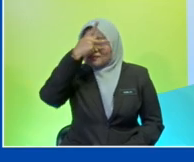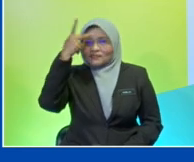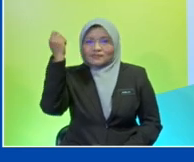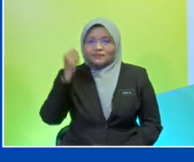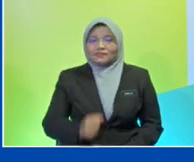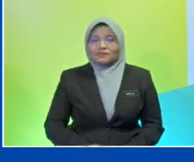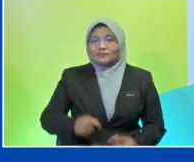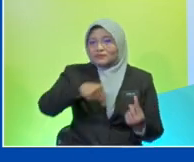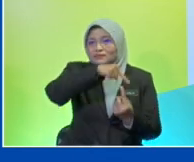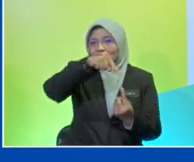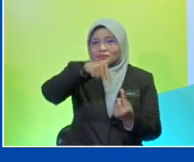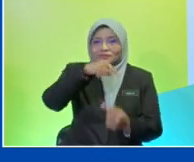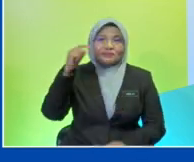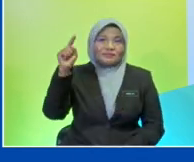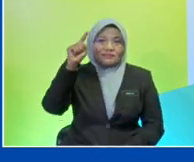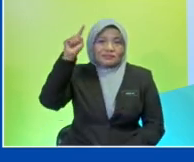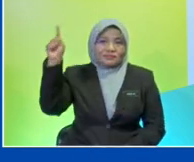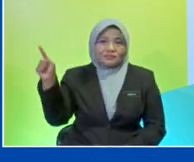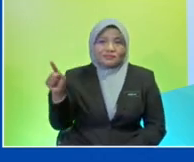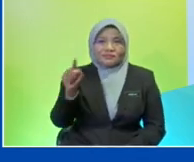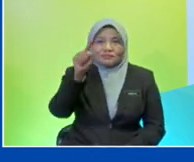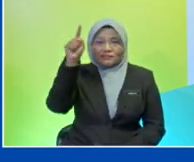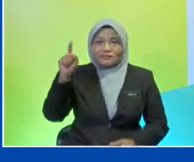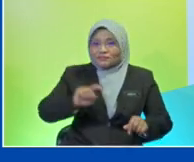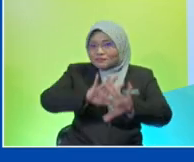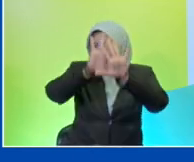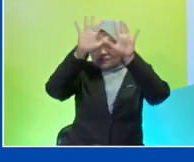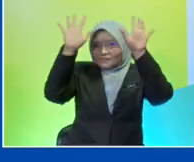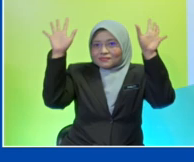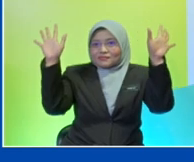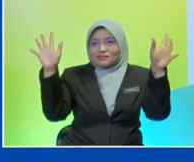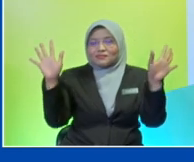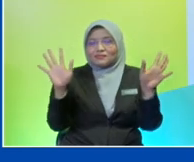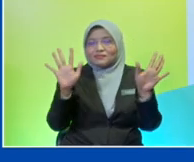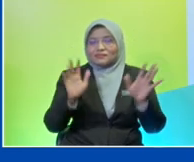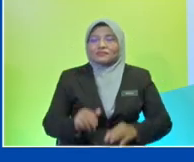belum matahari bersinar terang terang tak suasana